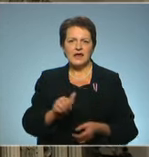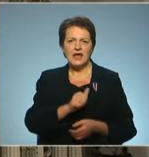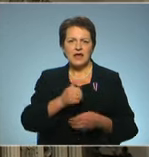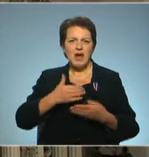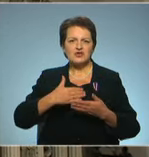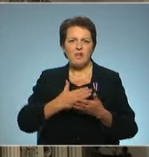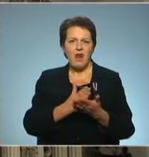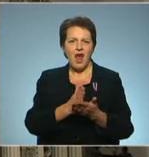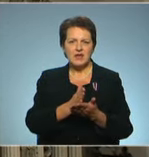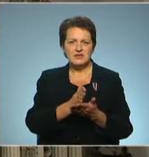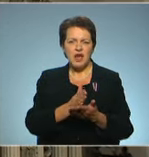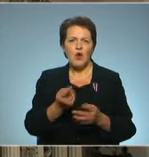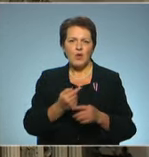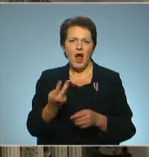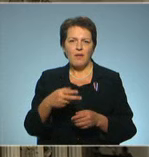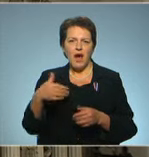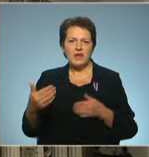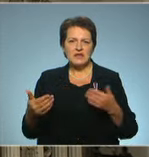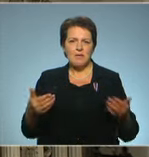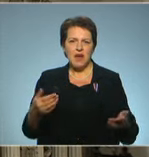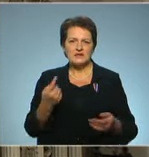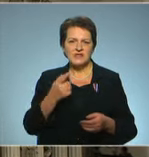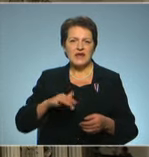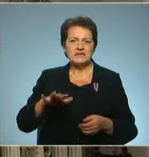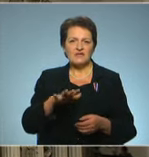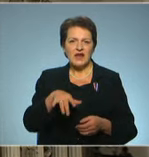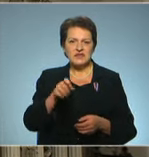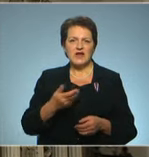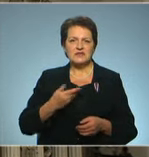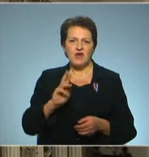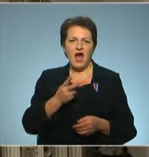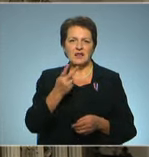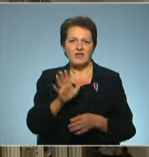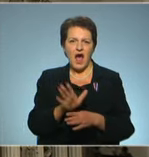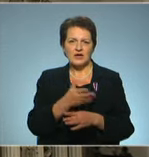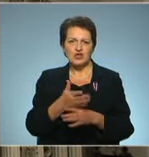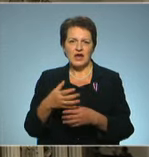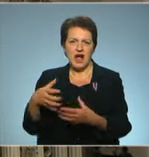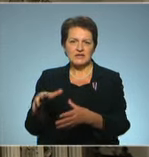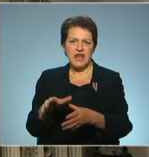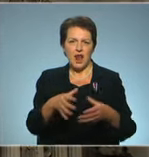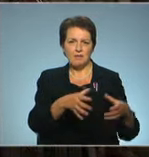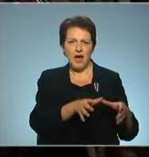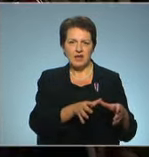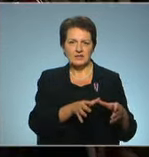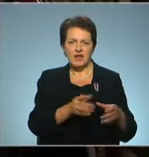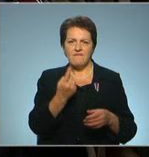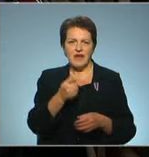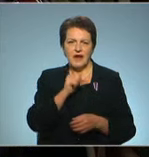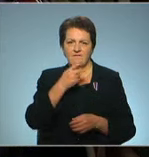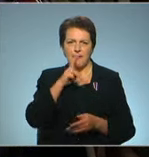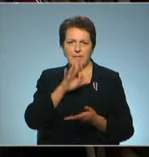plaisa, un abās malās vienas valsts cilvēki dzīvo kā divās atšķirīgās telpās. Vieni nevar